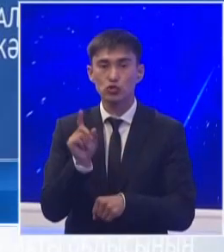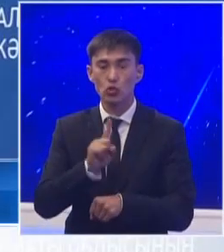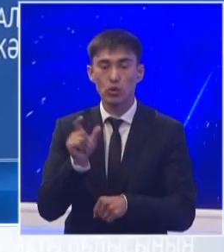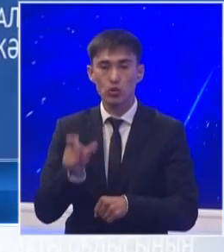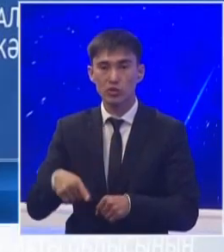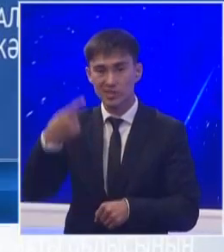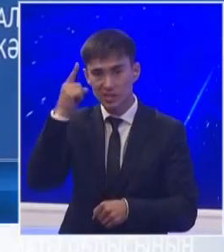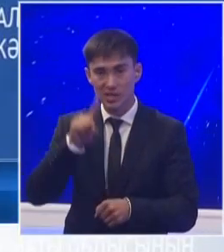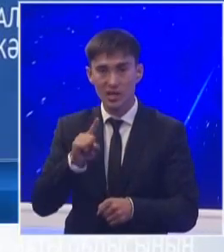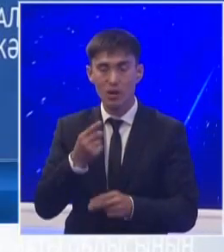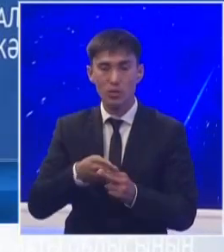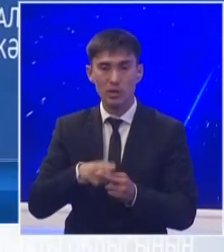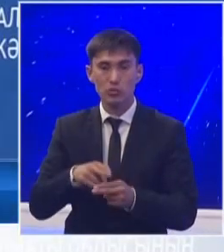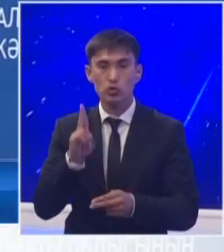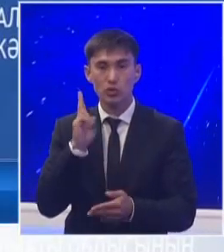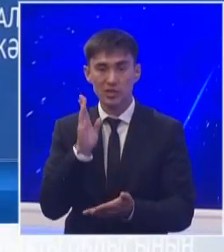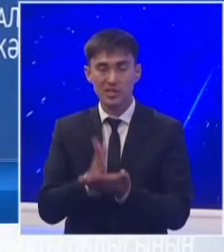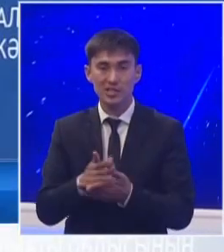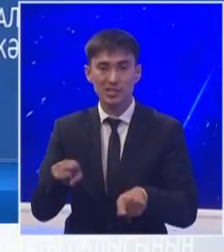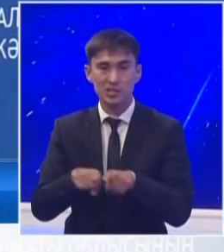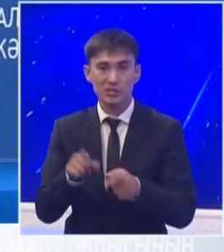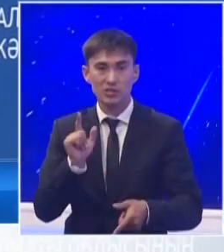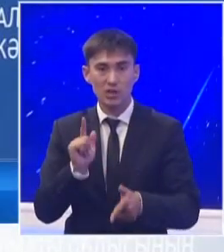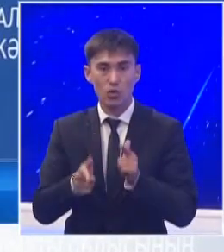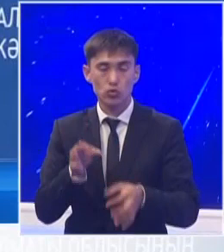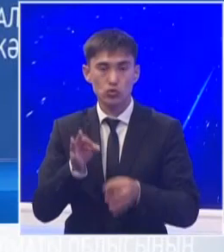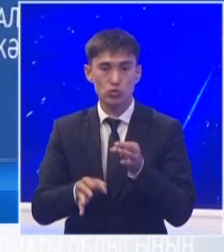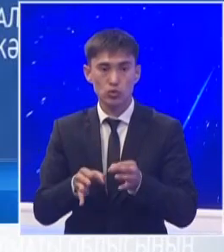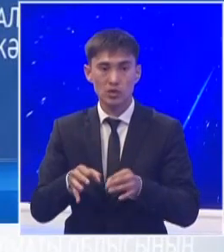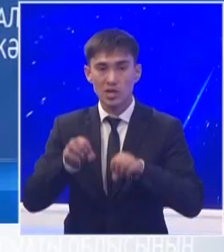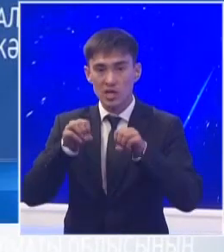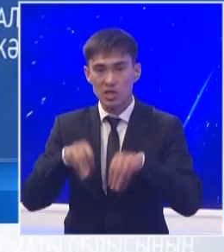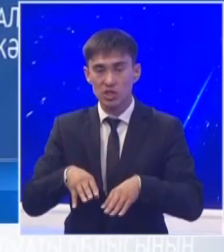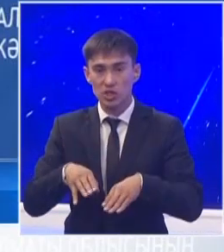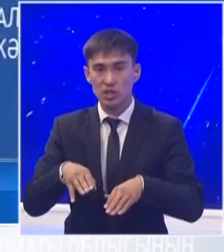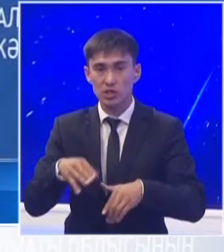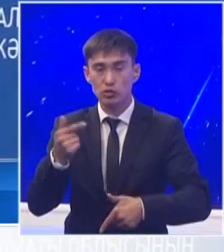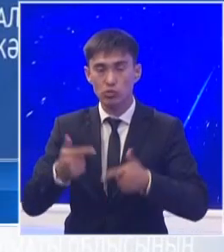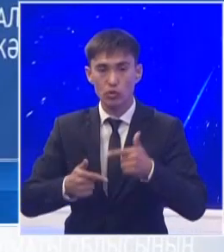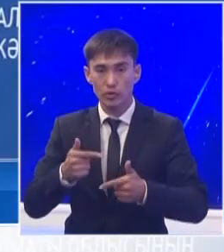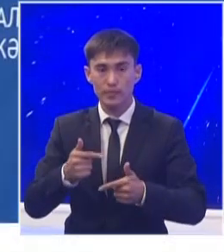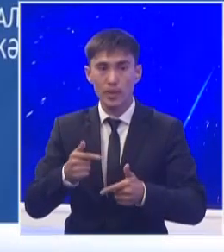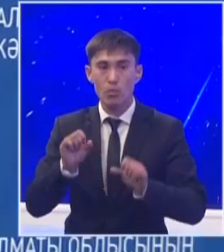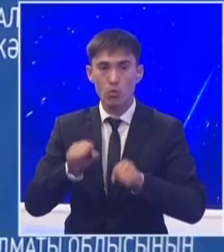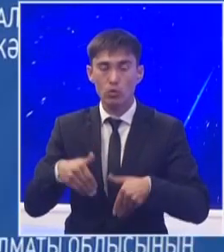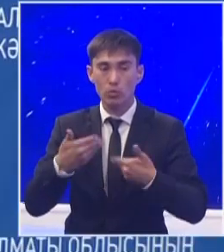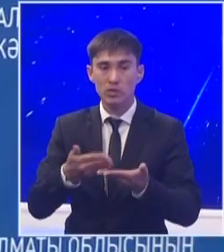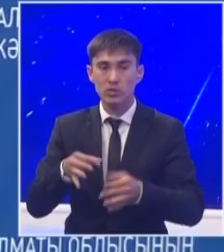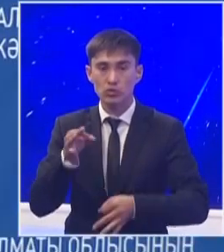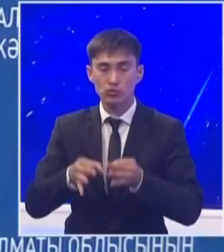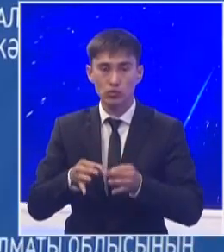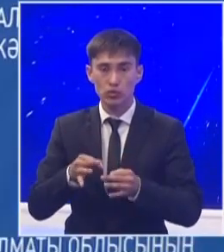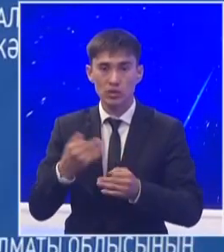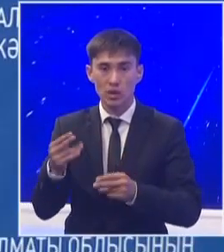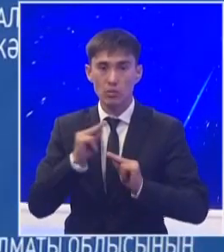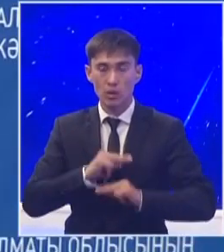об этом, что есть действительно такой суд, который является альтернативой разрешения споров, и что они могут обратиться сюда.